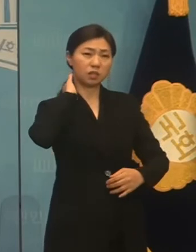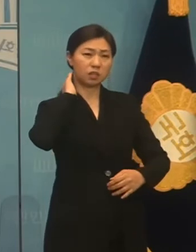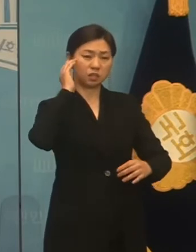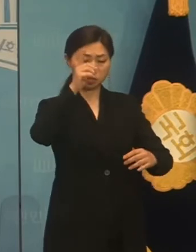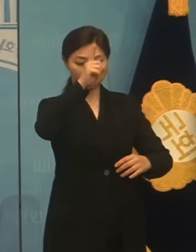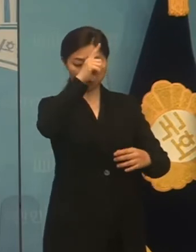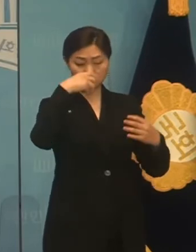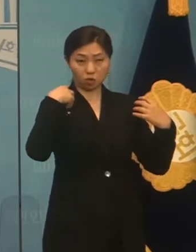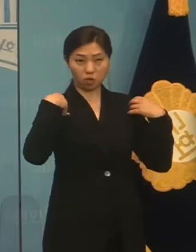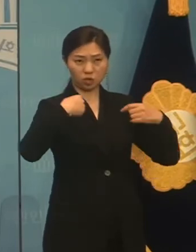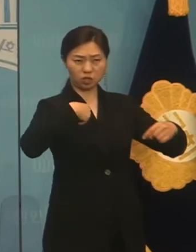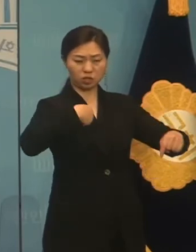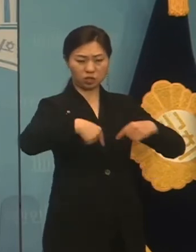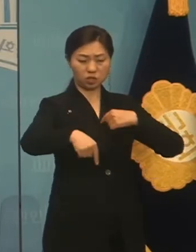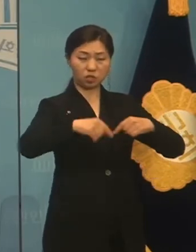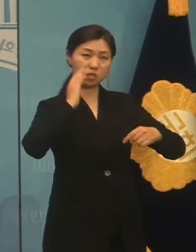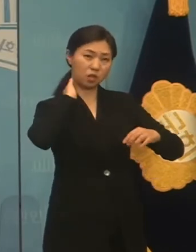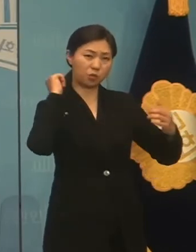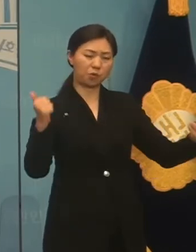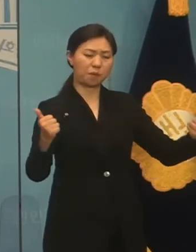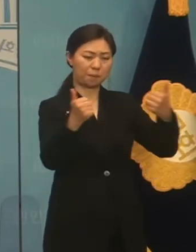국민이 원하는 정권 교체를